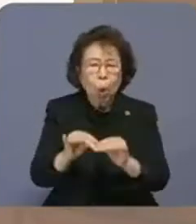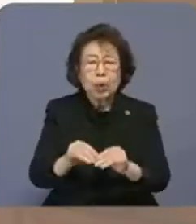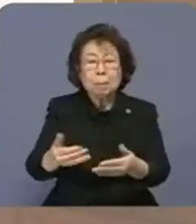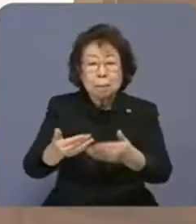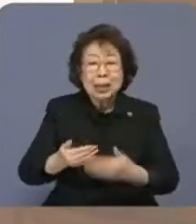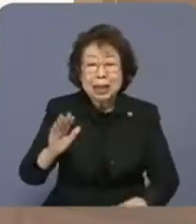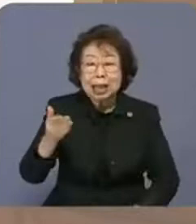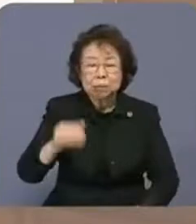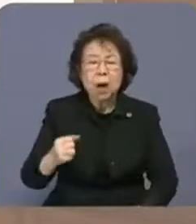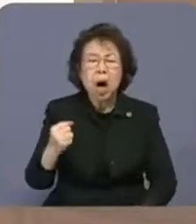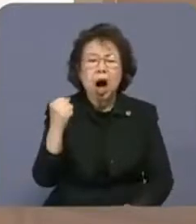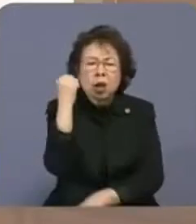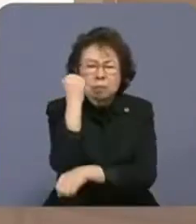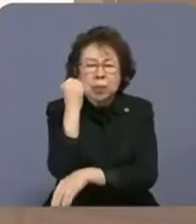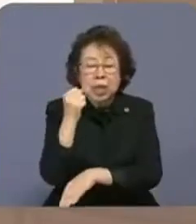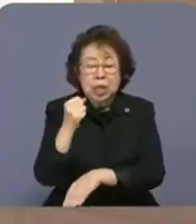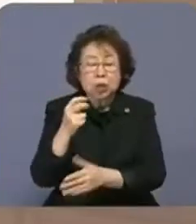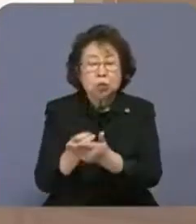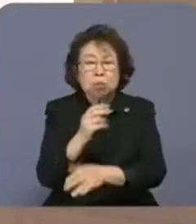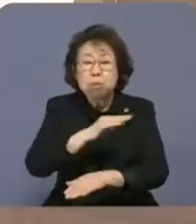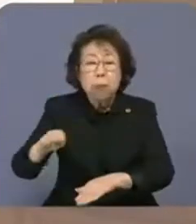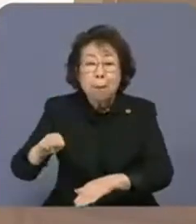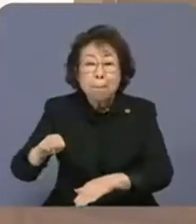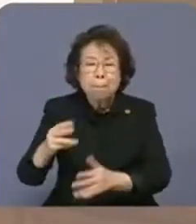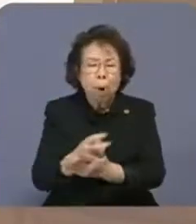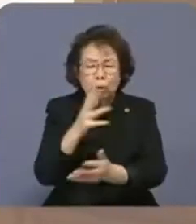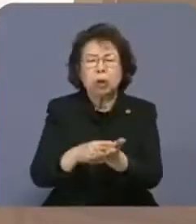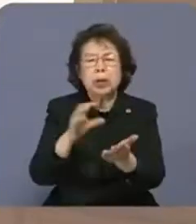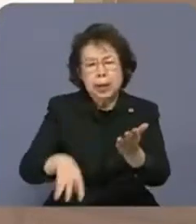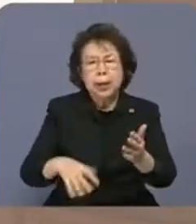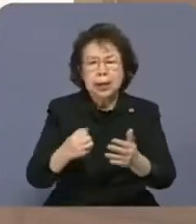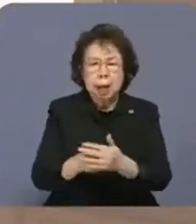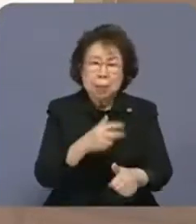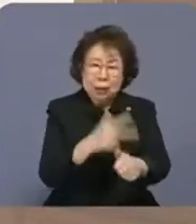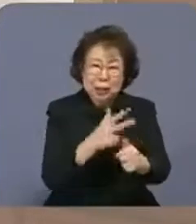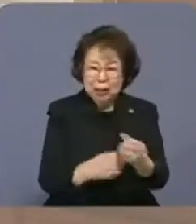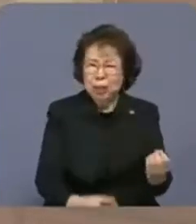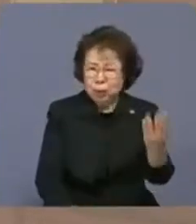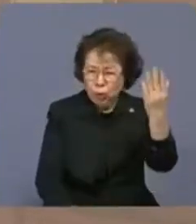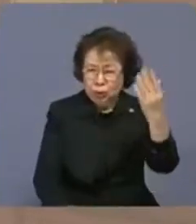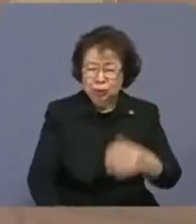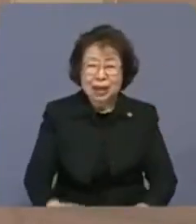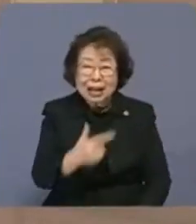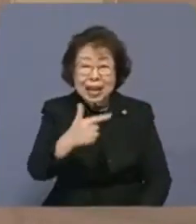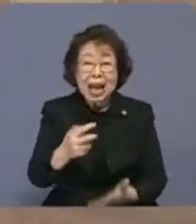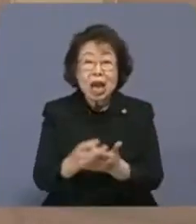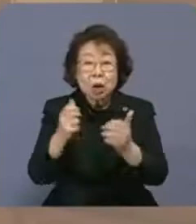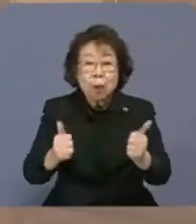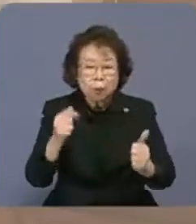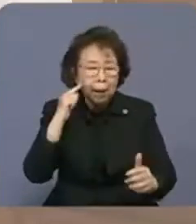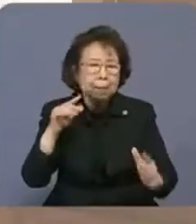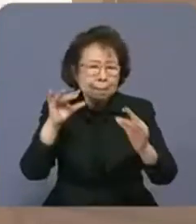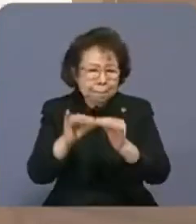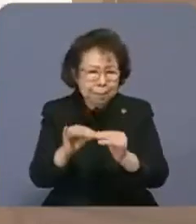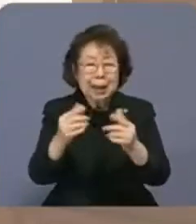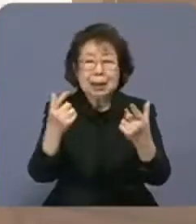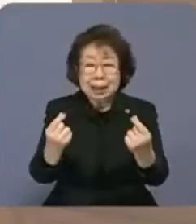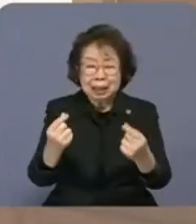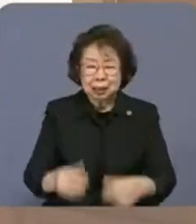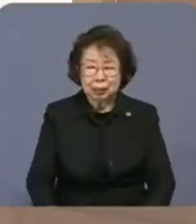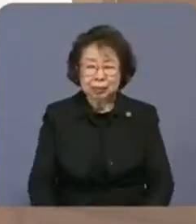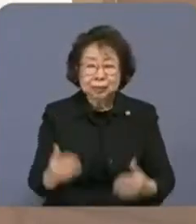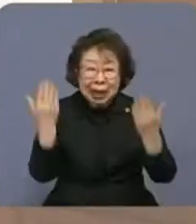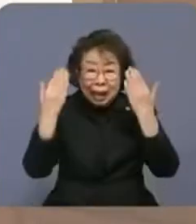근로기준법상 절차를 생략했다 며 교직원 의 손을 들어줬습니다 대법원도 같은 결론을 내렸습니다